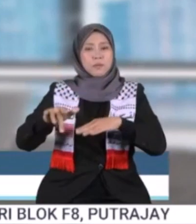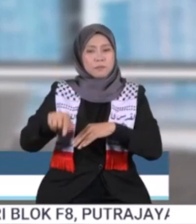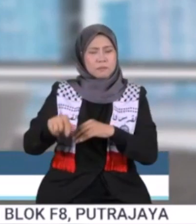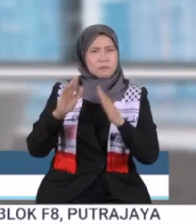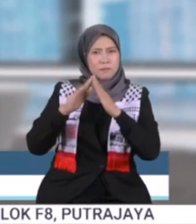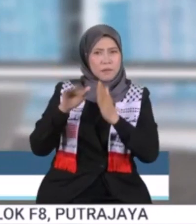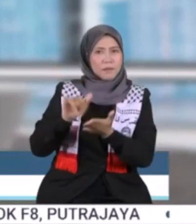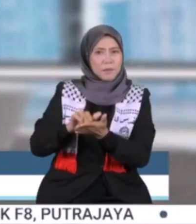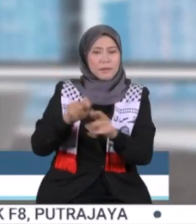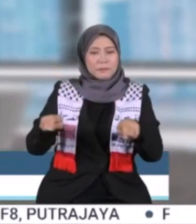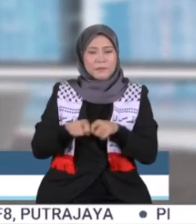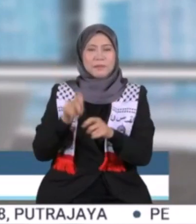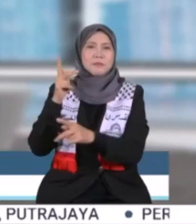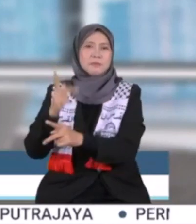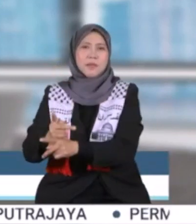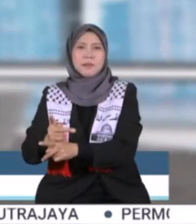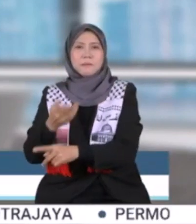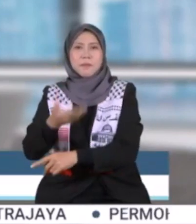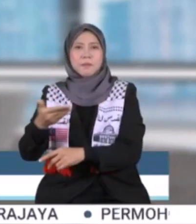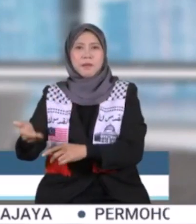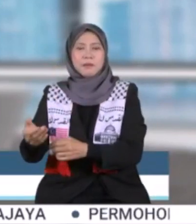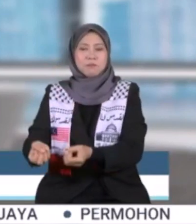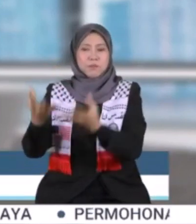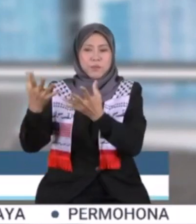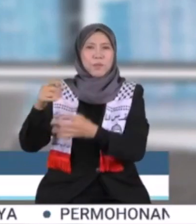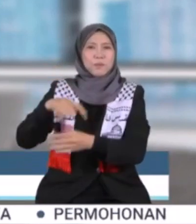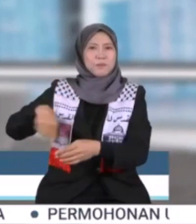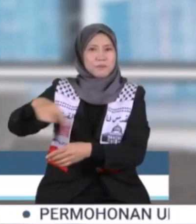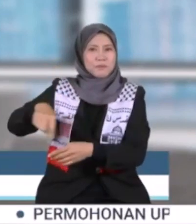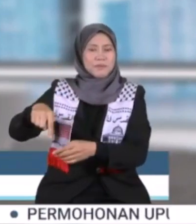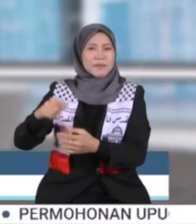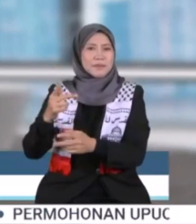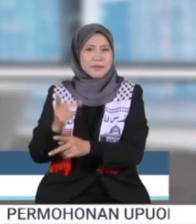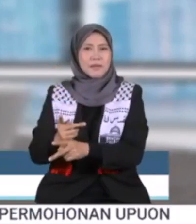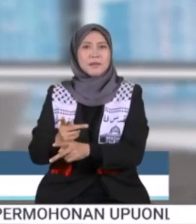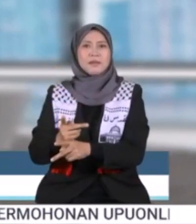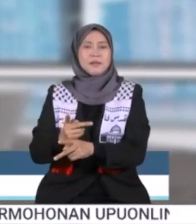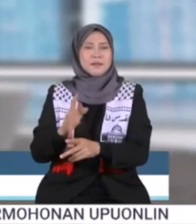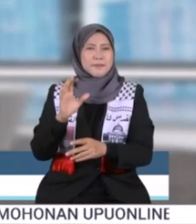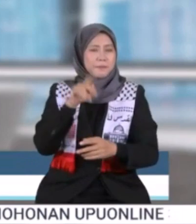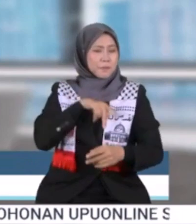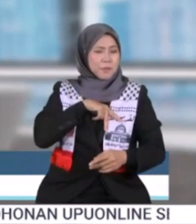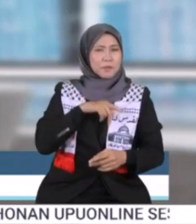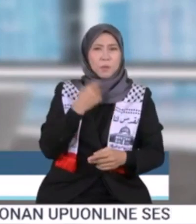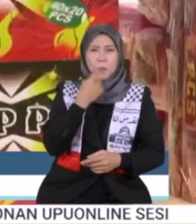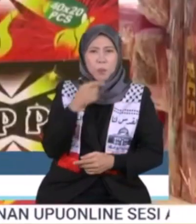terbabit dipercayai dijadikan stor simpanan dan pemilik atau penghuninya kini sedang dikesan.